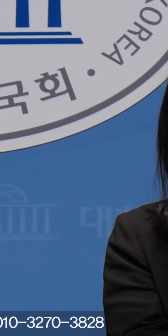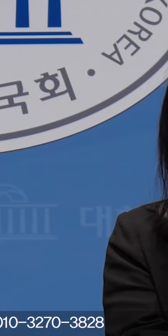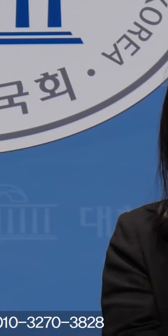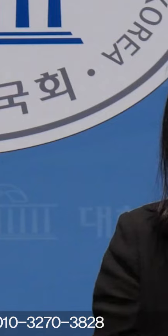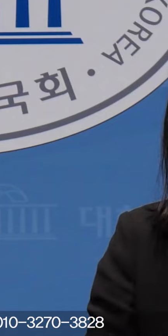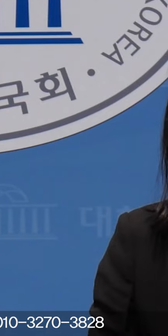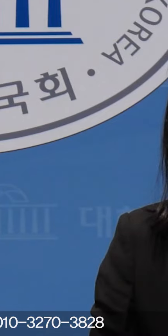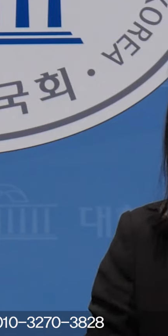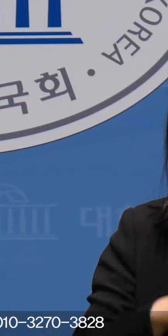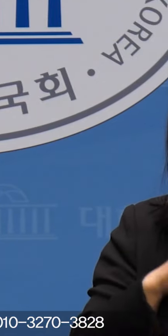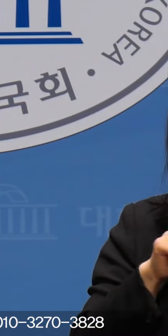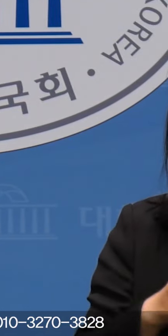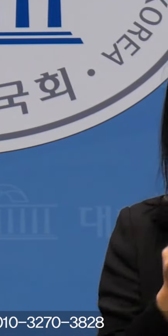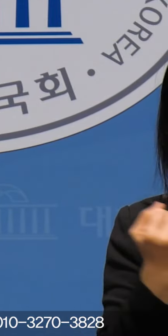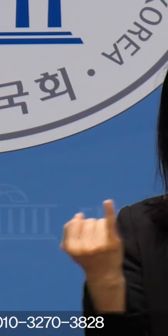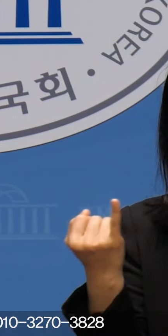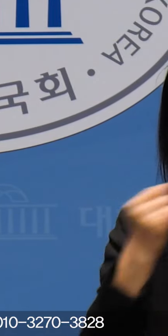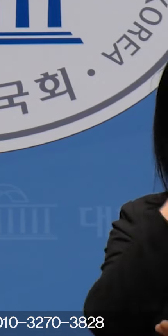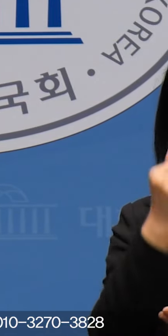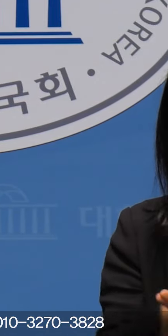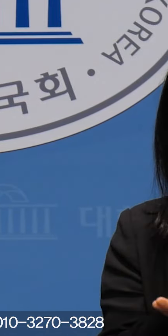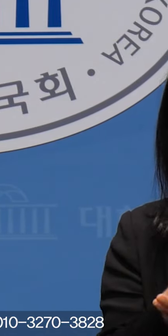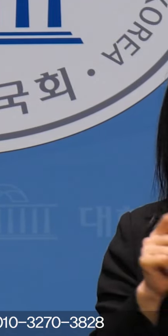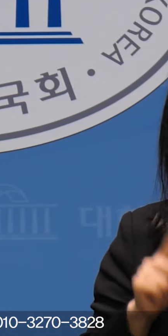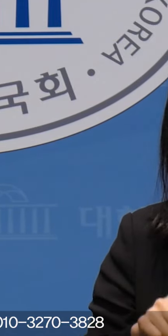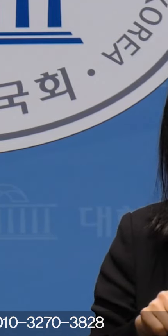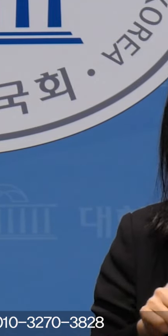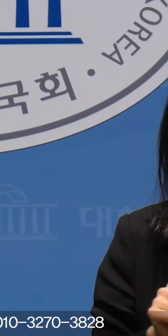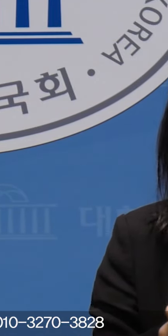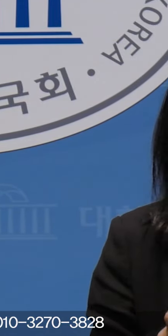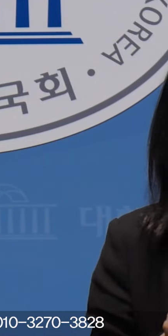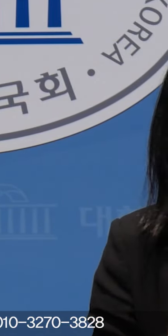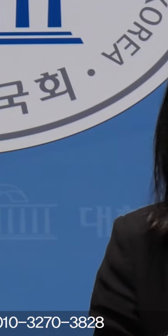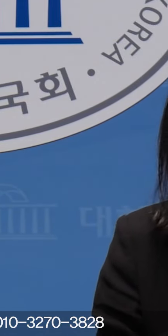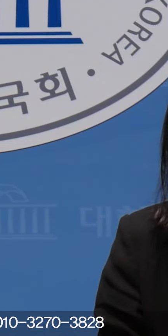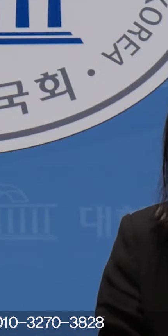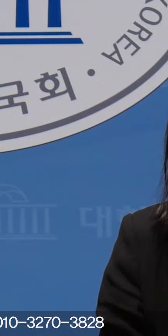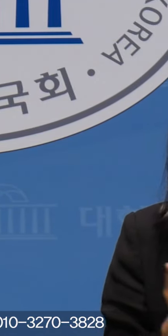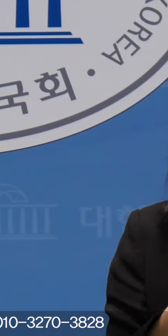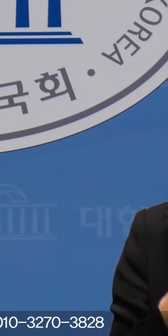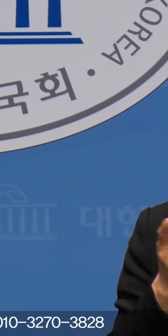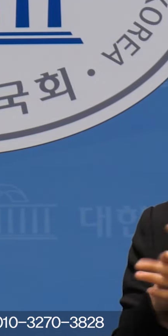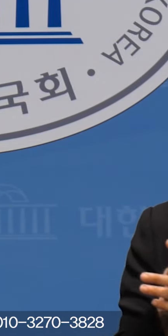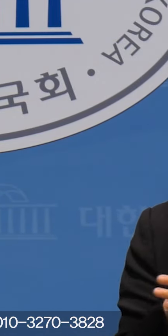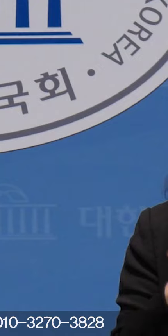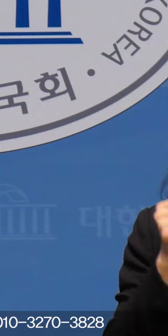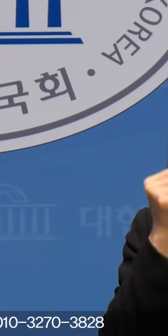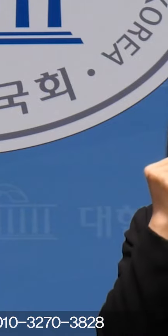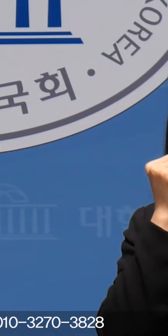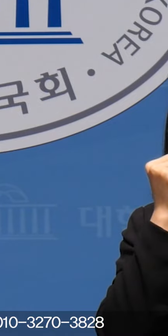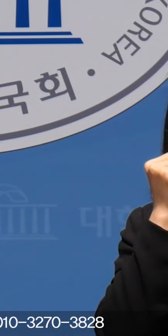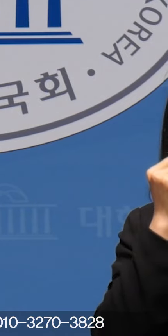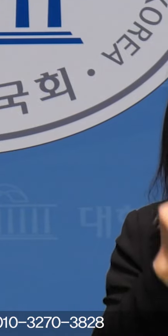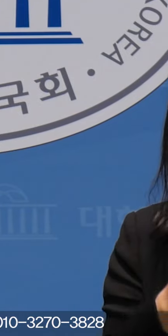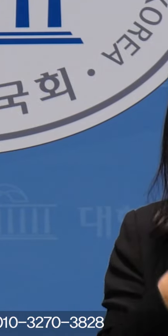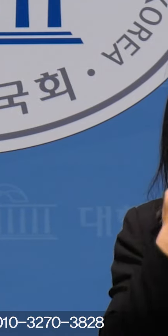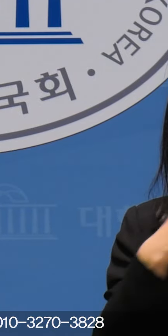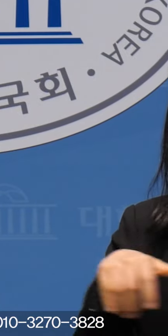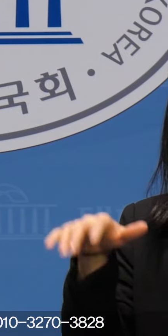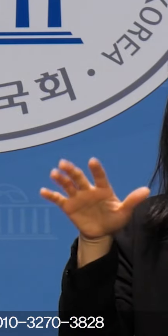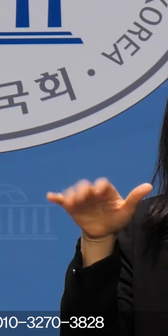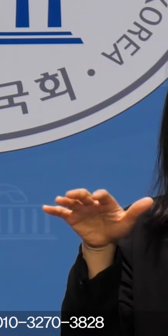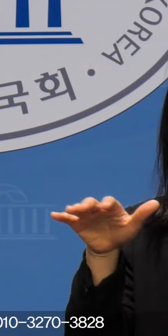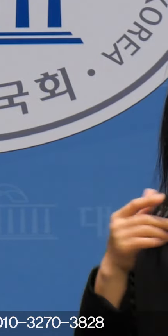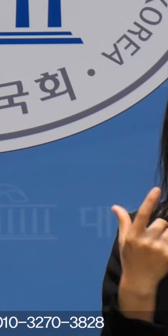어떤 주변 범죄도 미필적 인식 또는 예견조차 어려운 백치천사